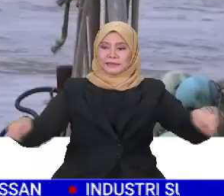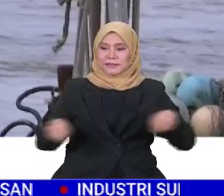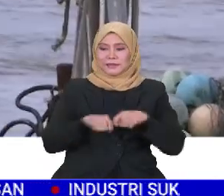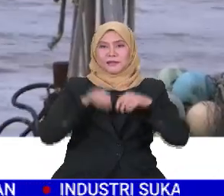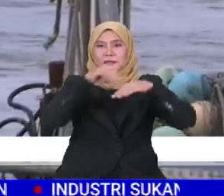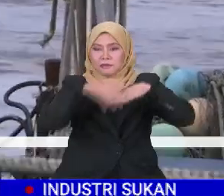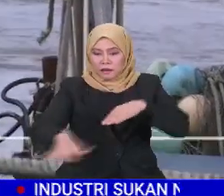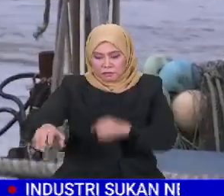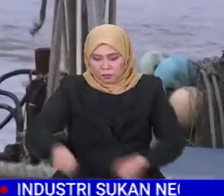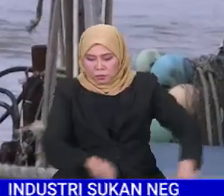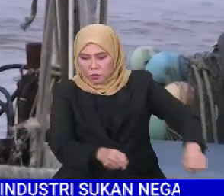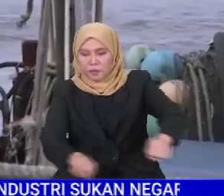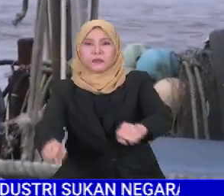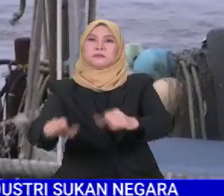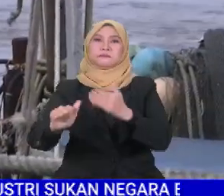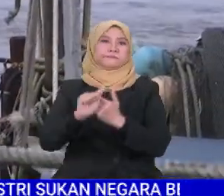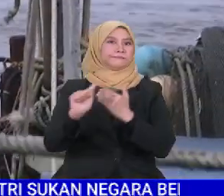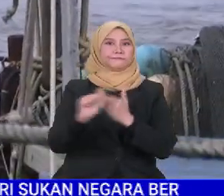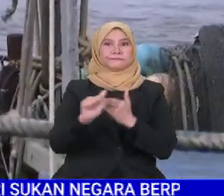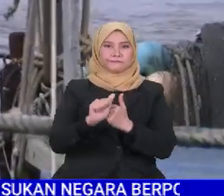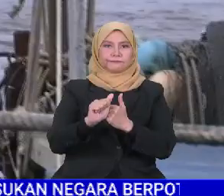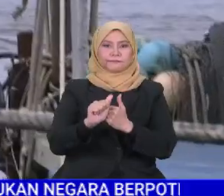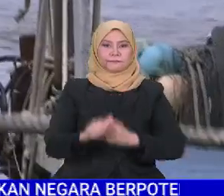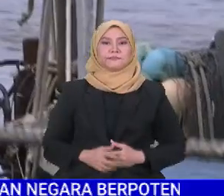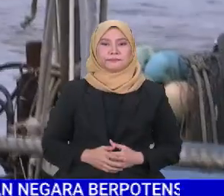Jeram dan sungai yang boleh mengundang bahaya